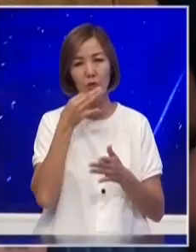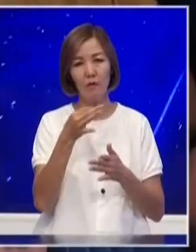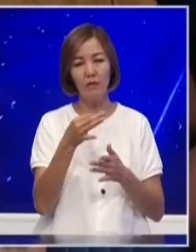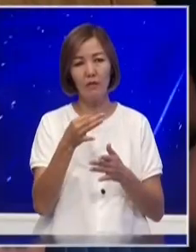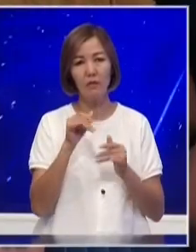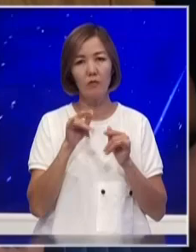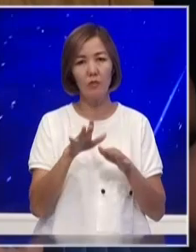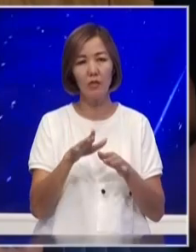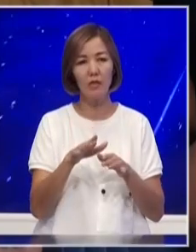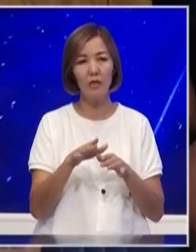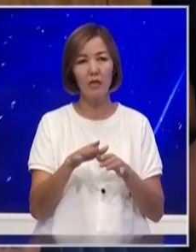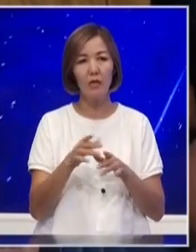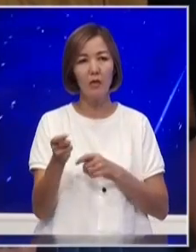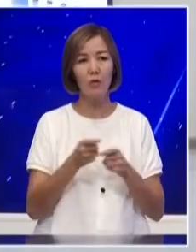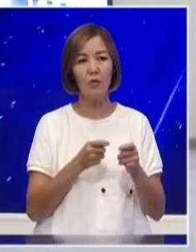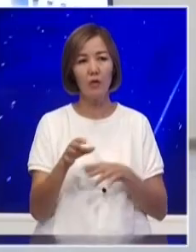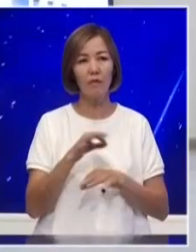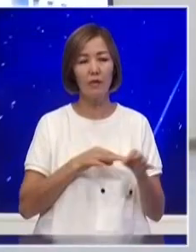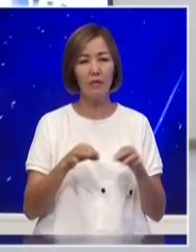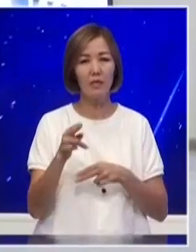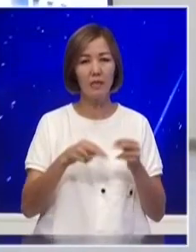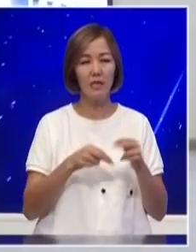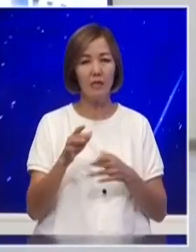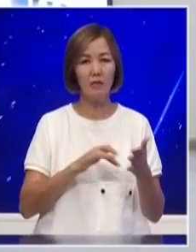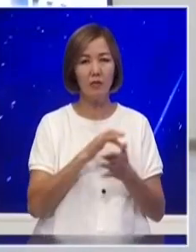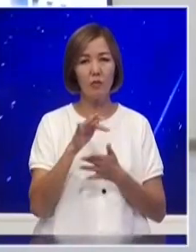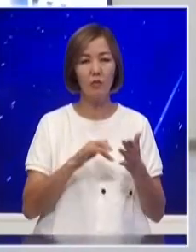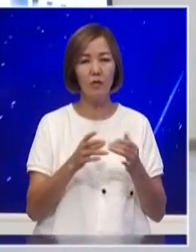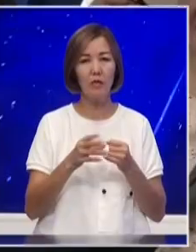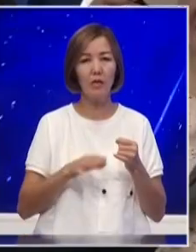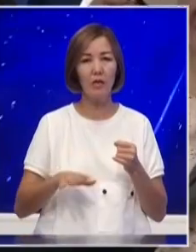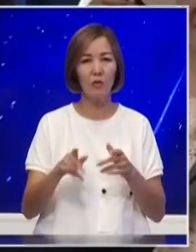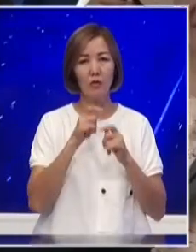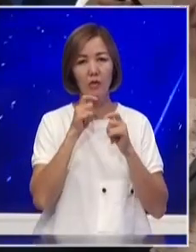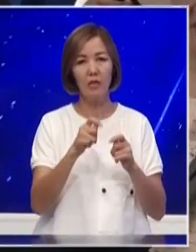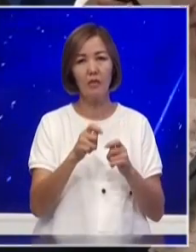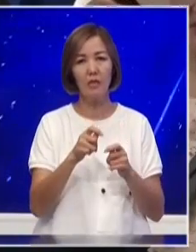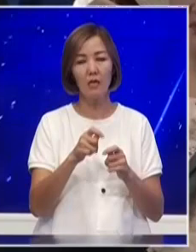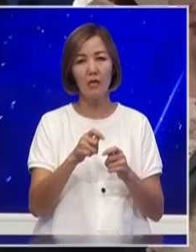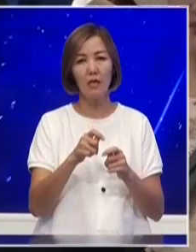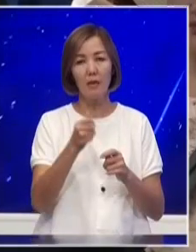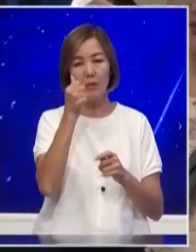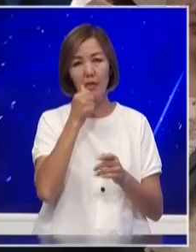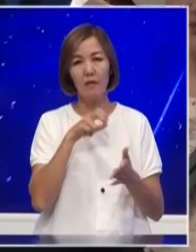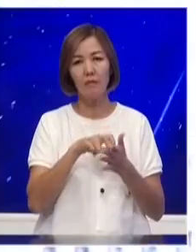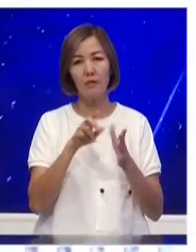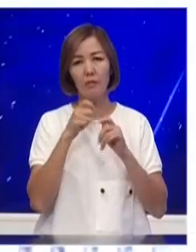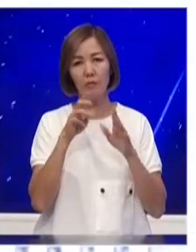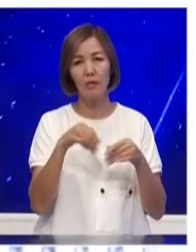делу. Также руководители отделов архитектуры и строительства города и районов были награждены благодарственными письмами.